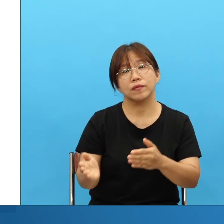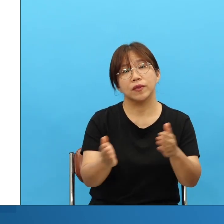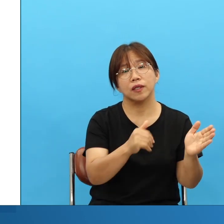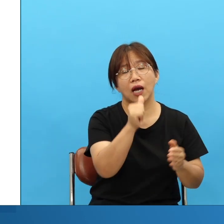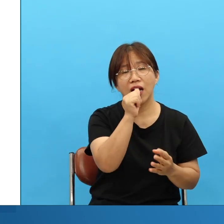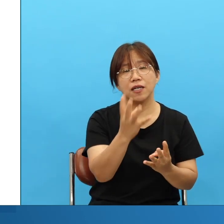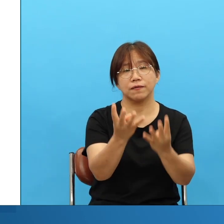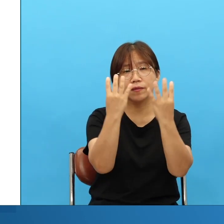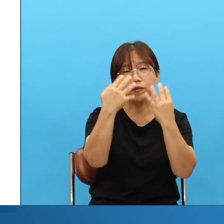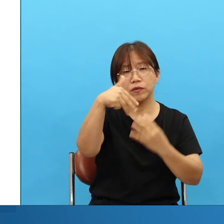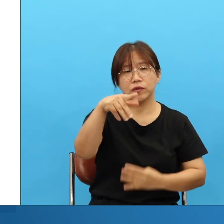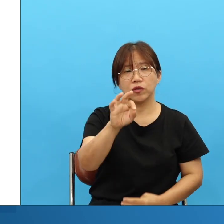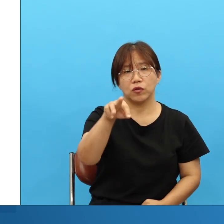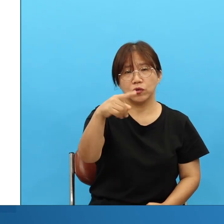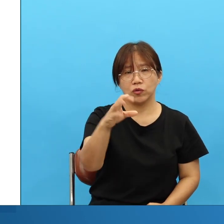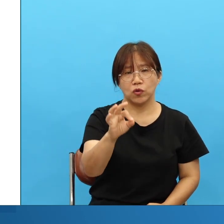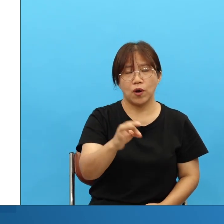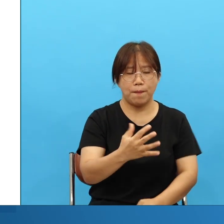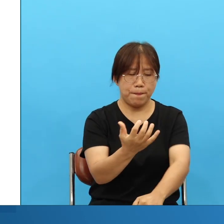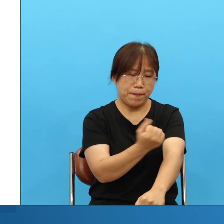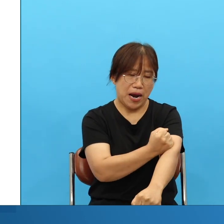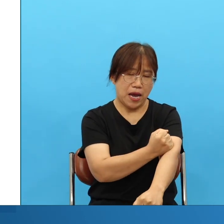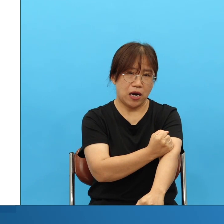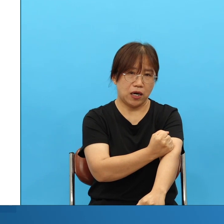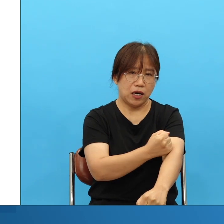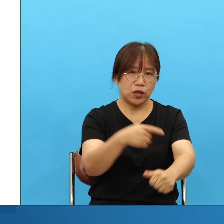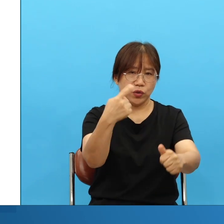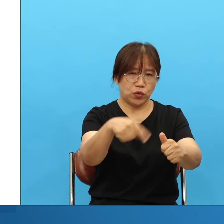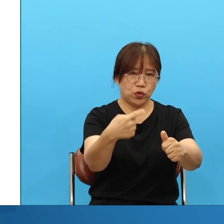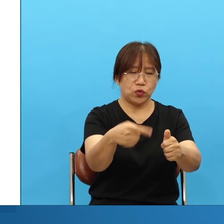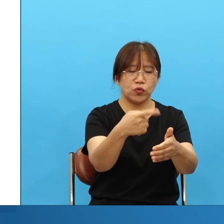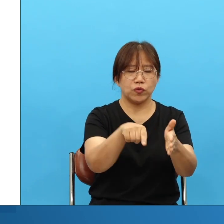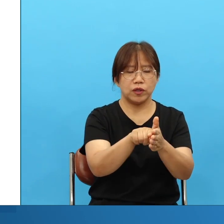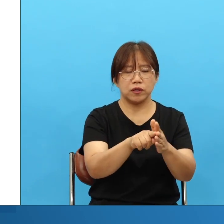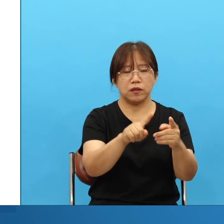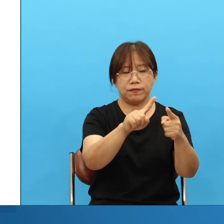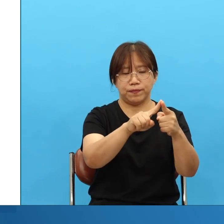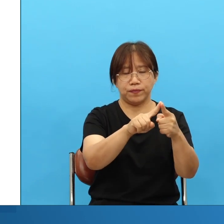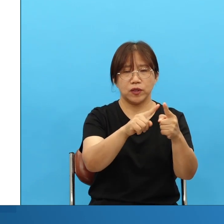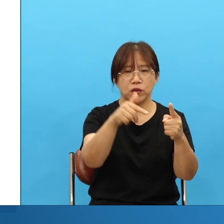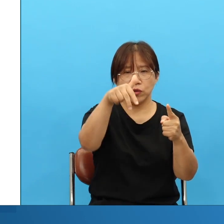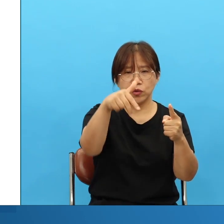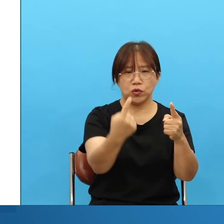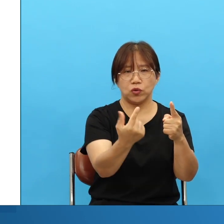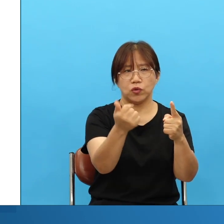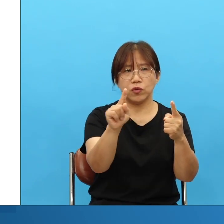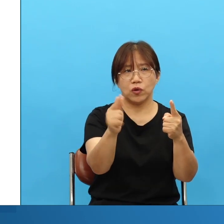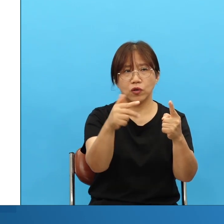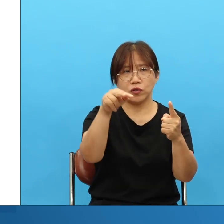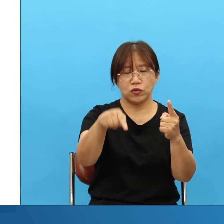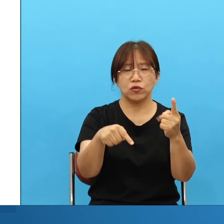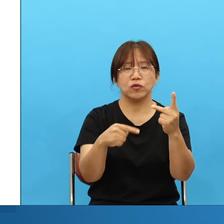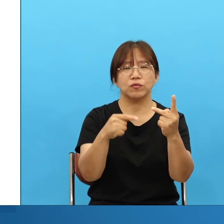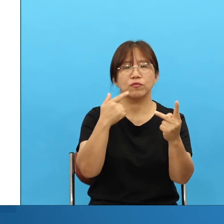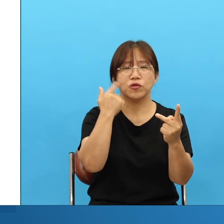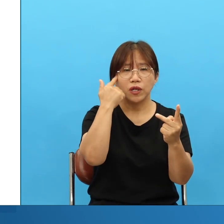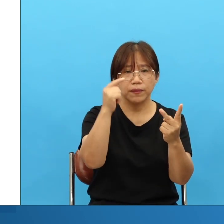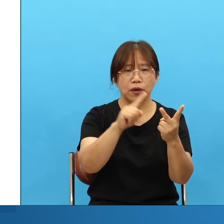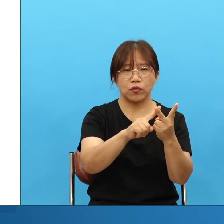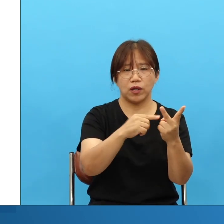청송교도소에 이제 마약 교육을 갔어요. 조은수 목사님 강의하고 저는 이제 옆에서 이렇게 이제 행정 이렇게 해주고 그럴